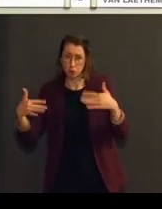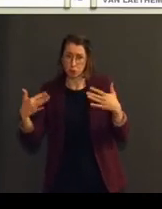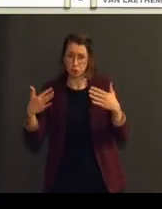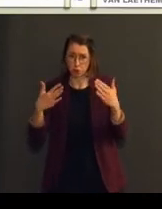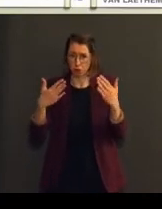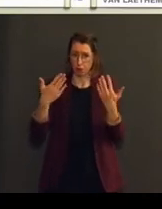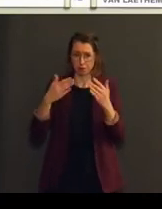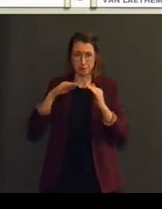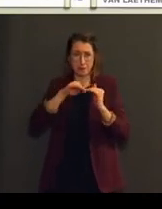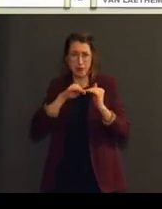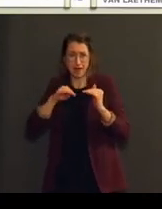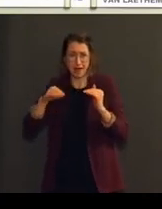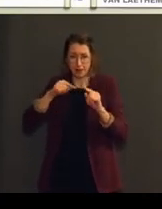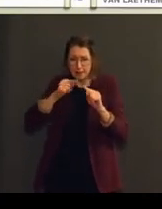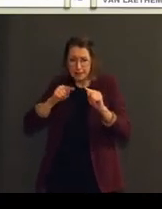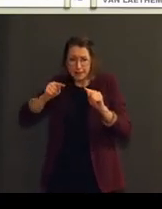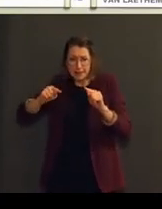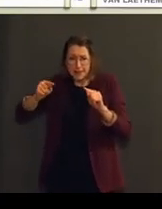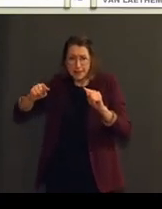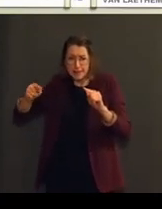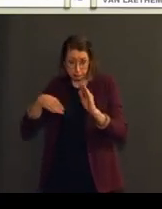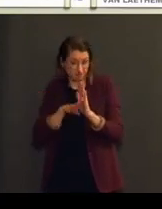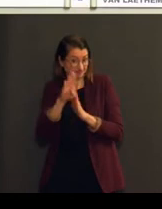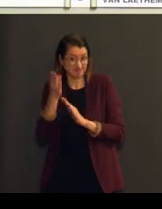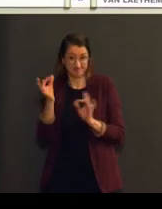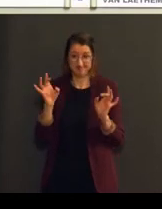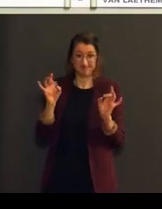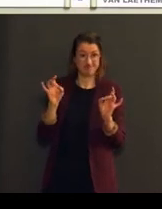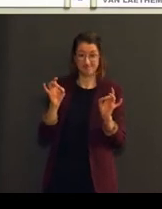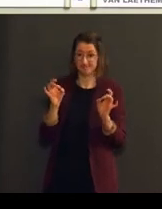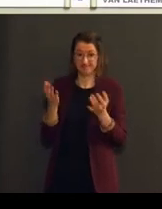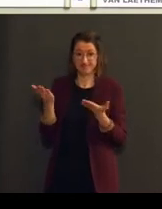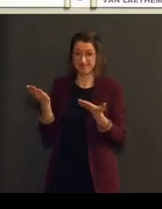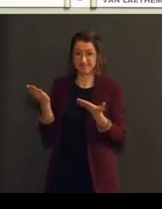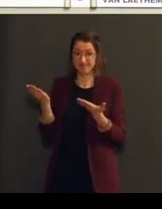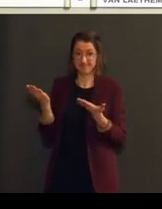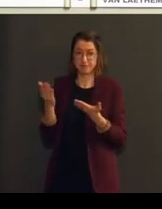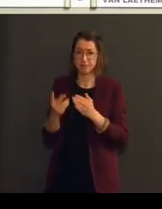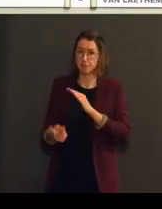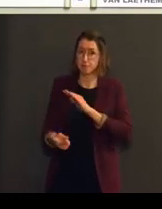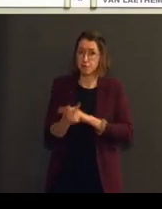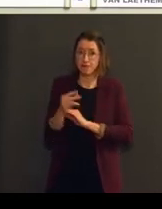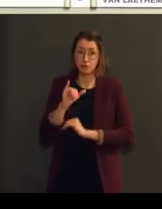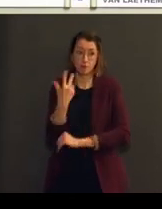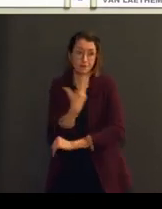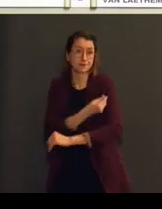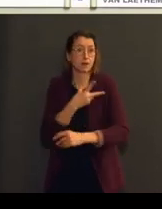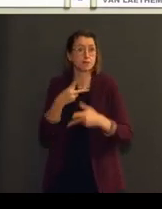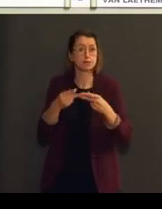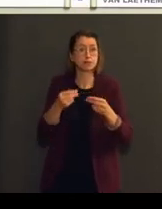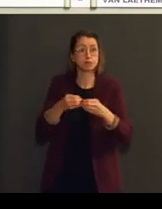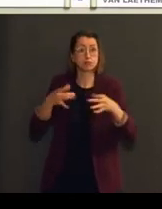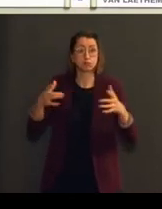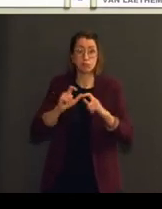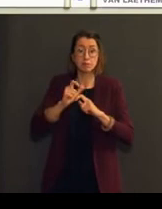manière imperturbable à descendre, et montrant donc totalement là l'impact sur les hospitalisations par rapport